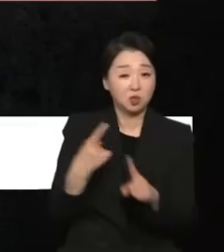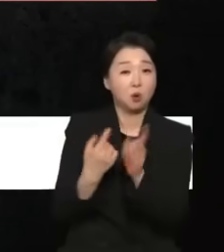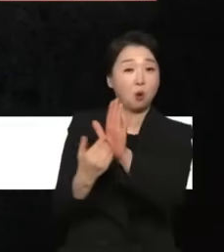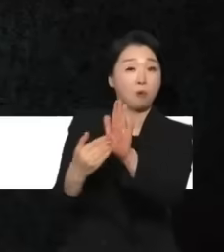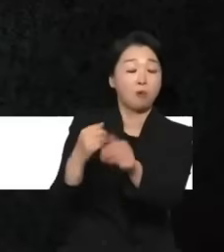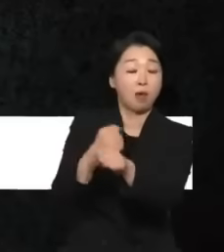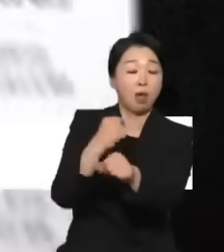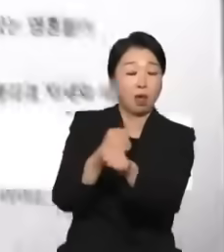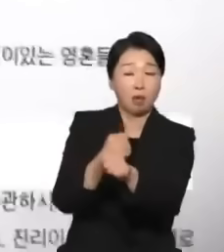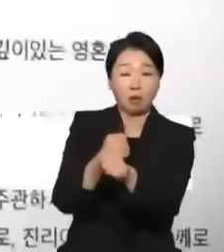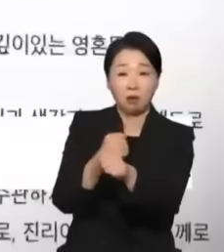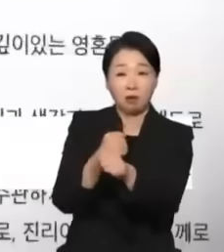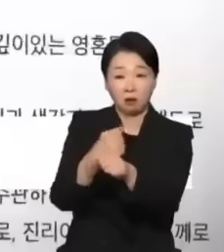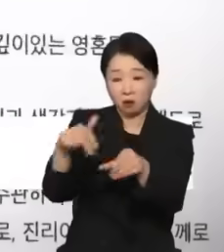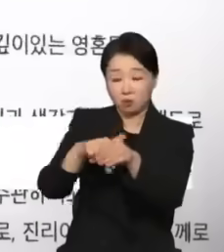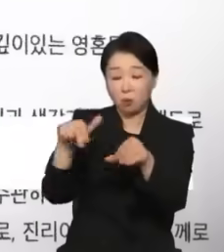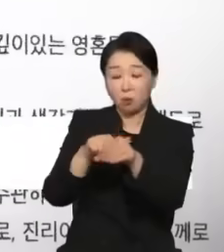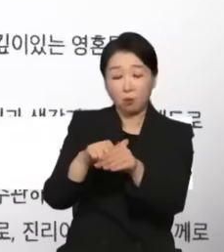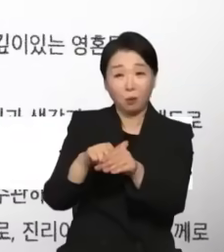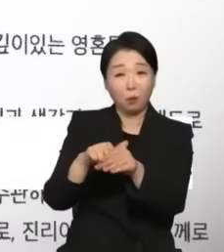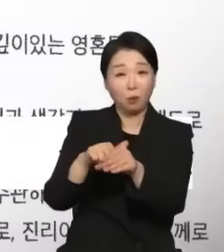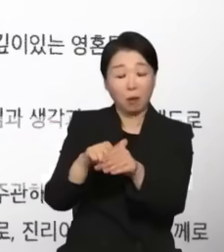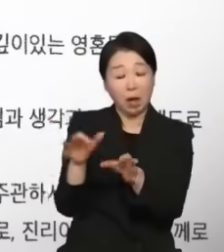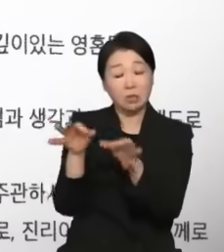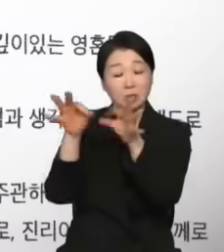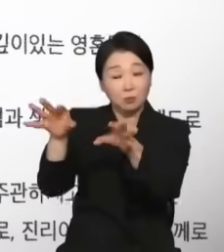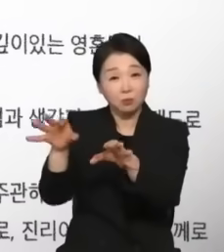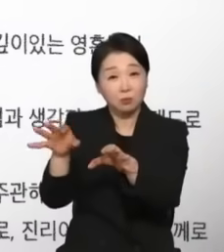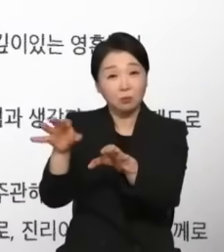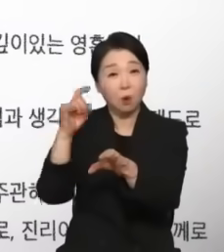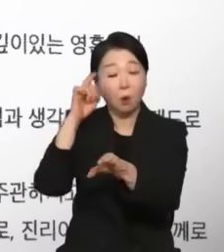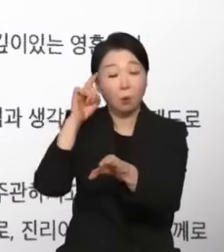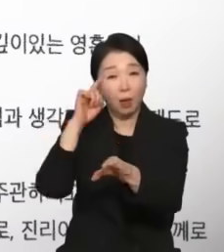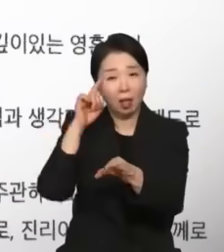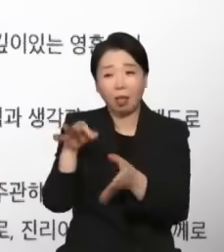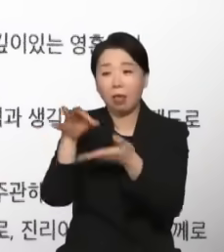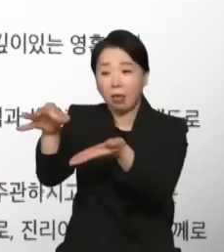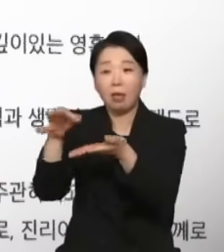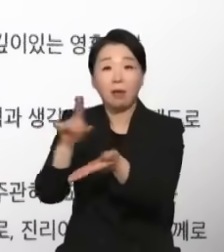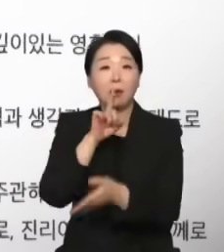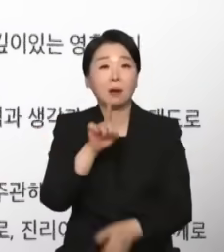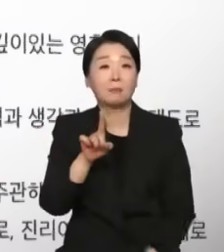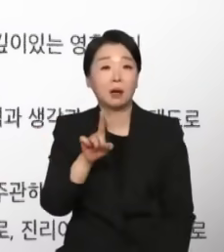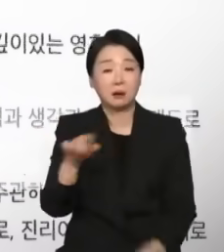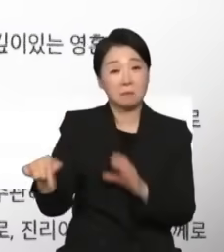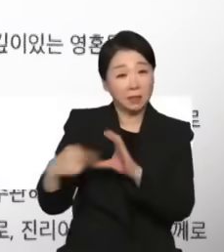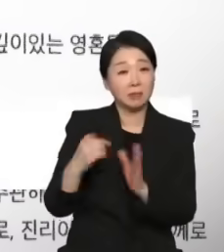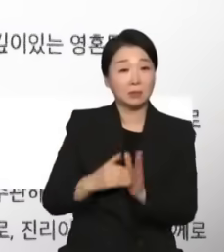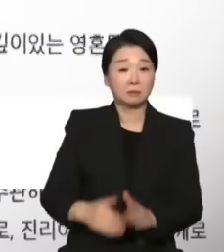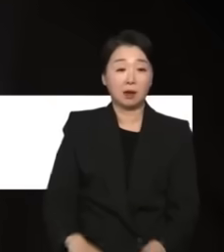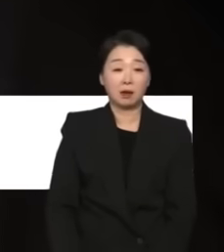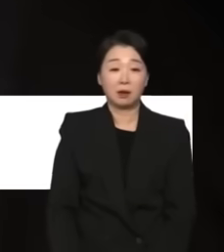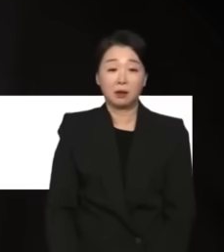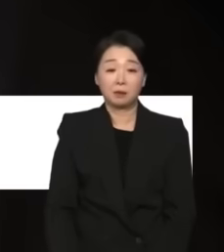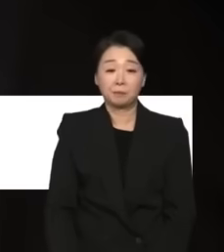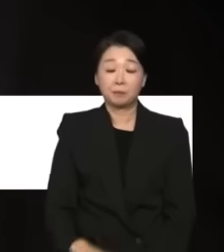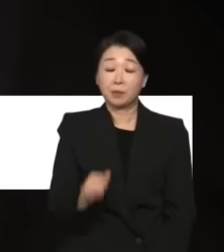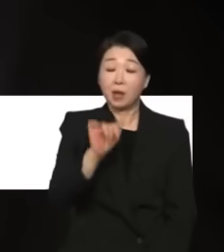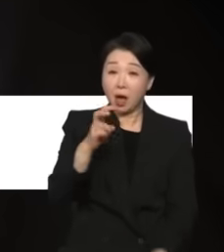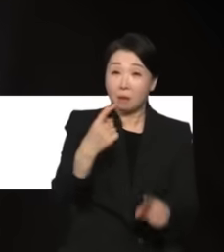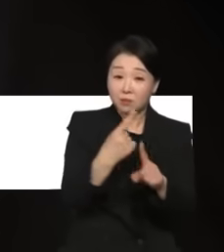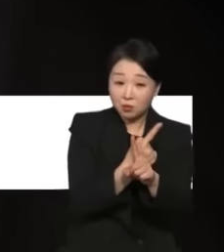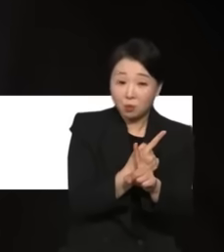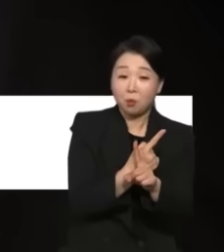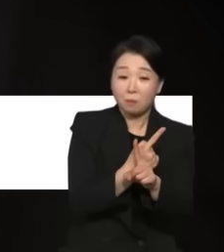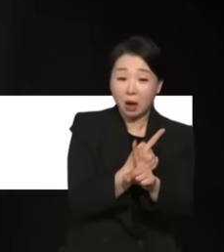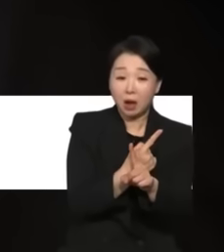종교적 기부를 뜻하는 봉헌을 하라는 메시지가 지속적으로 돌아옵니다. 다음 치료하고 나면은 뭐 항암이나 추적을